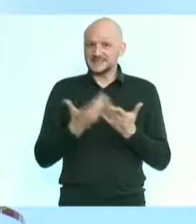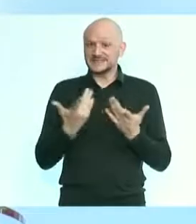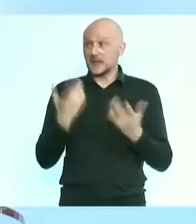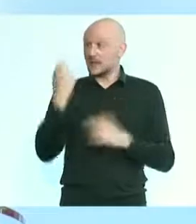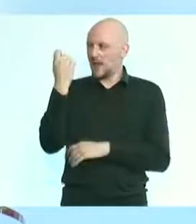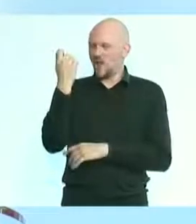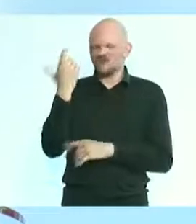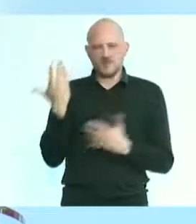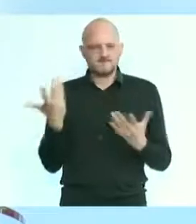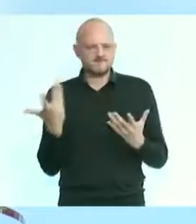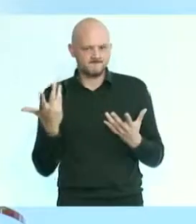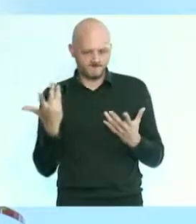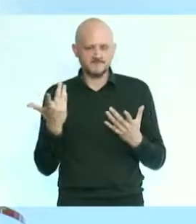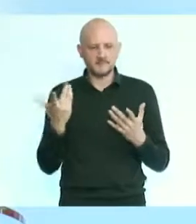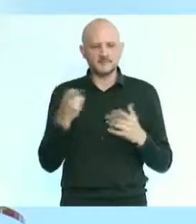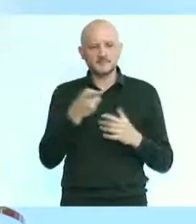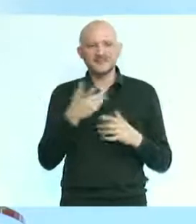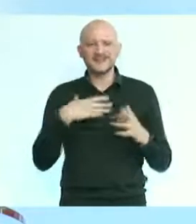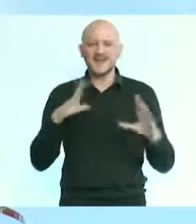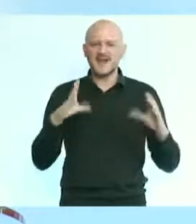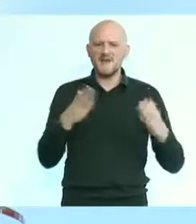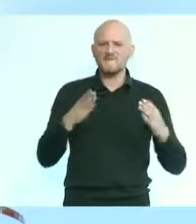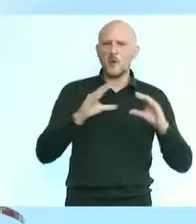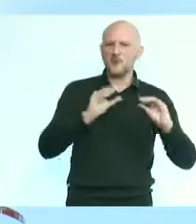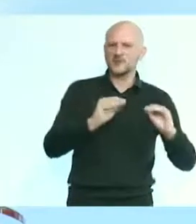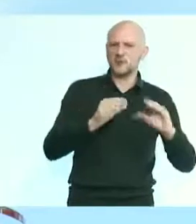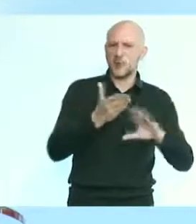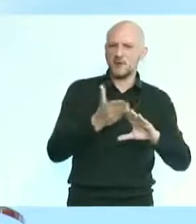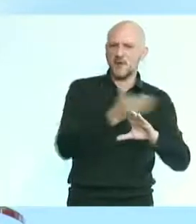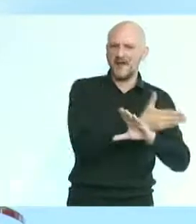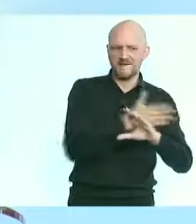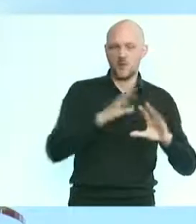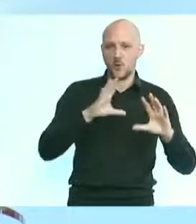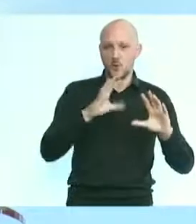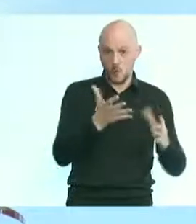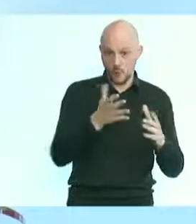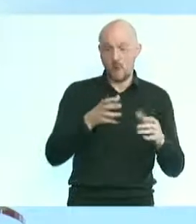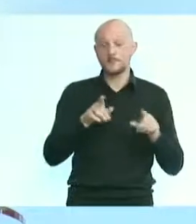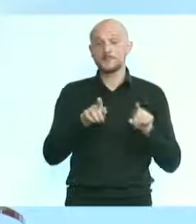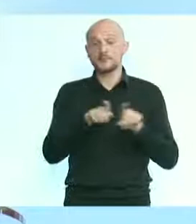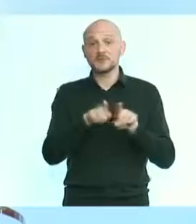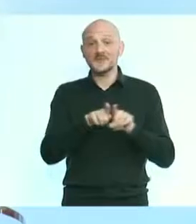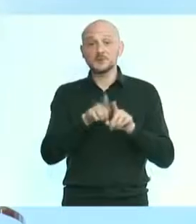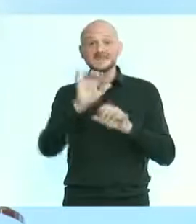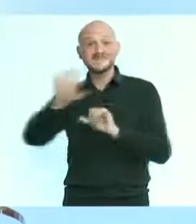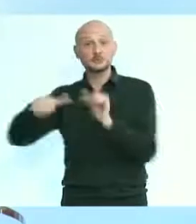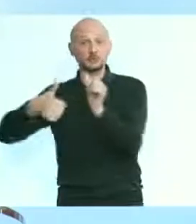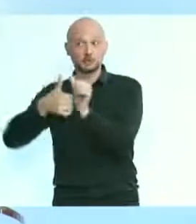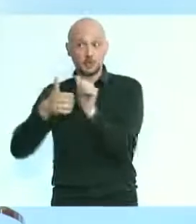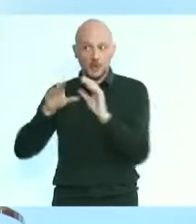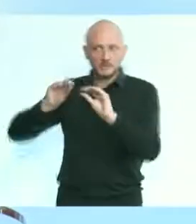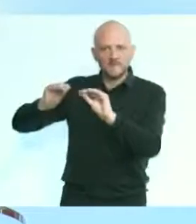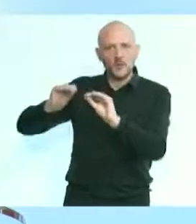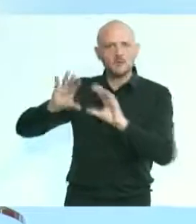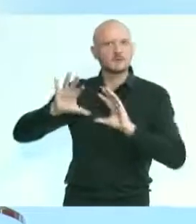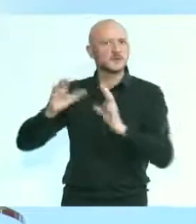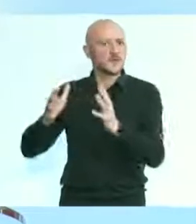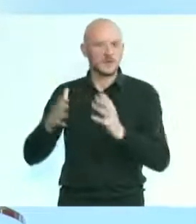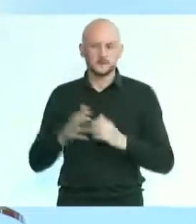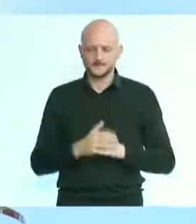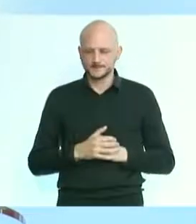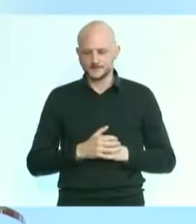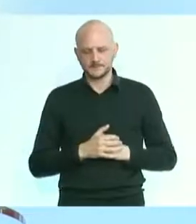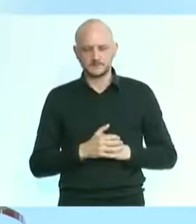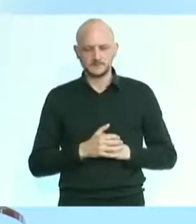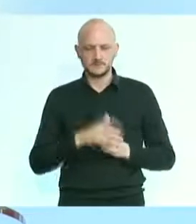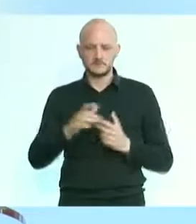financement de la formation civique et citoyenne des jeunes et la formation de leurs tuteurs. Deuxième axe,